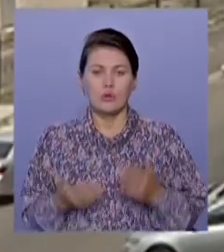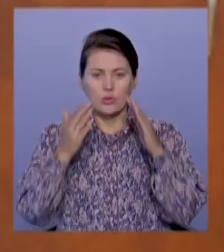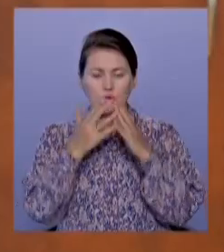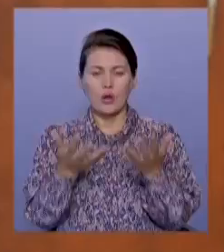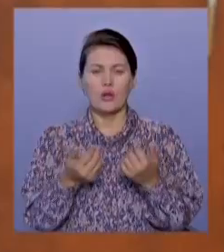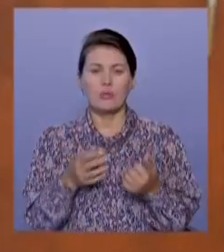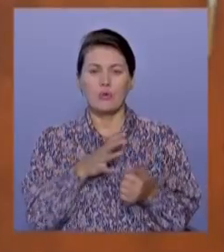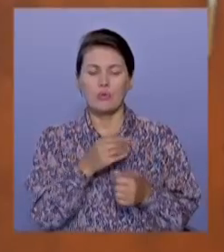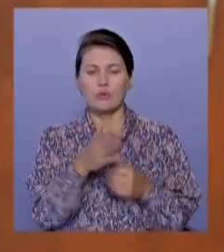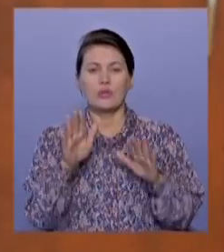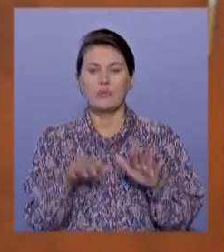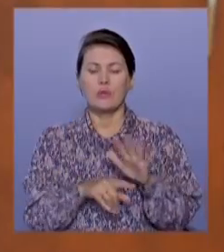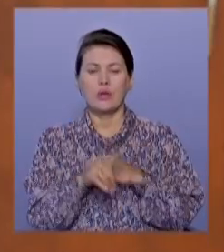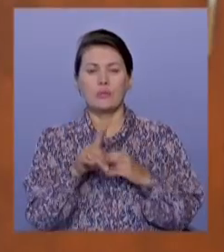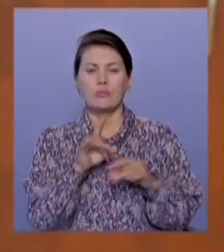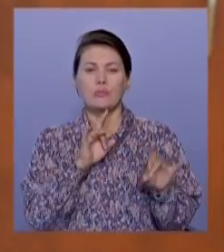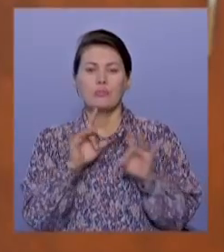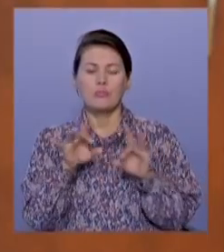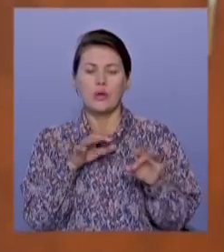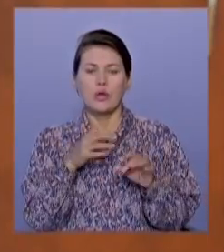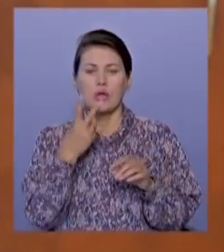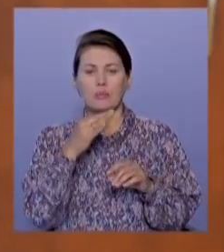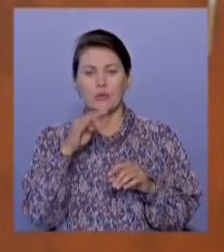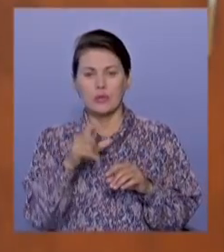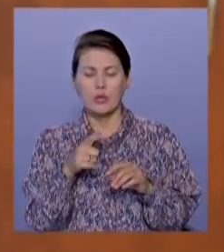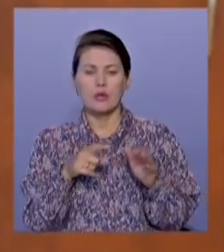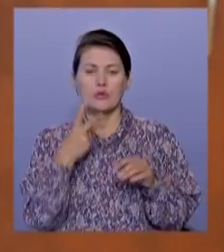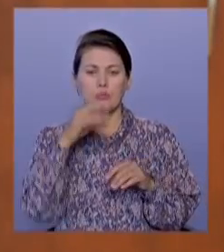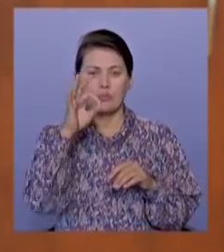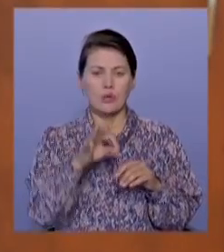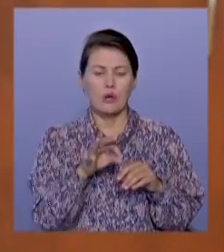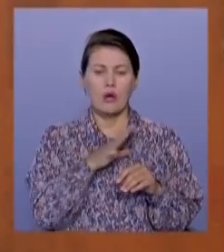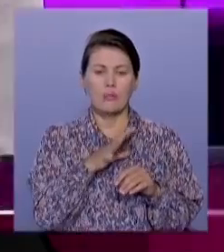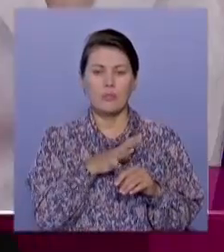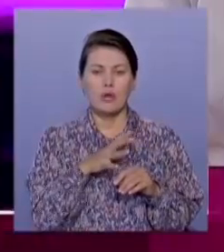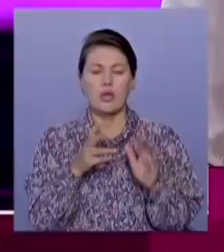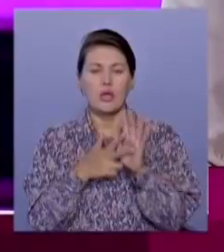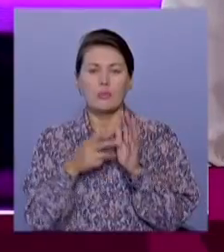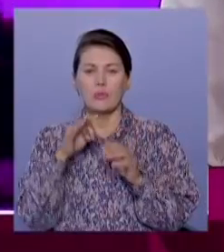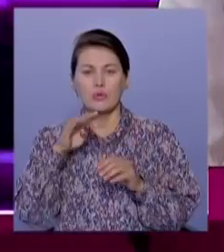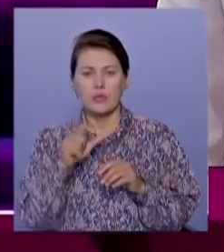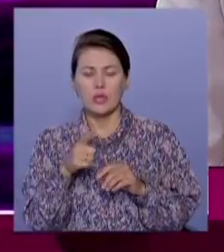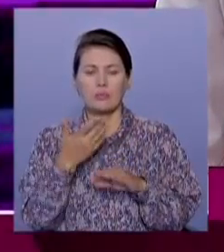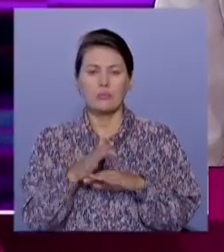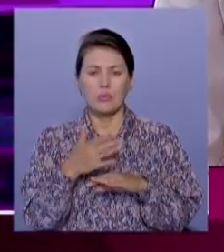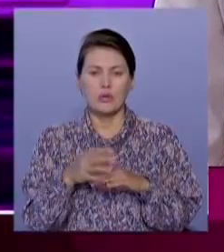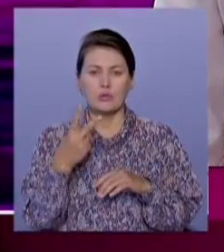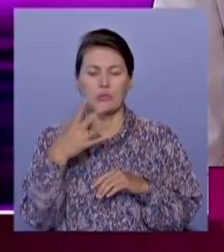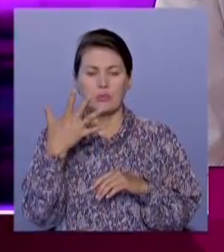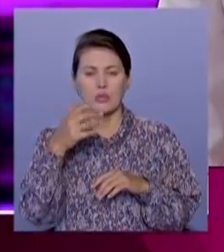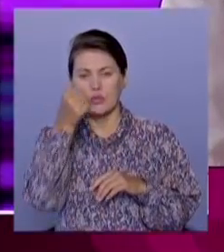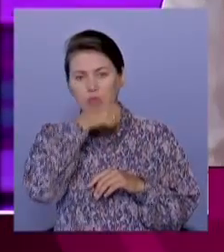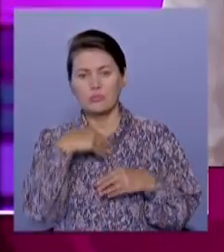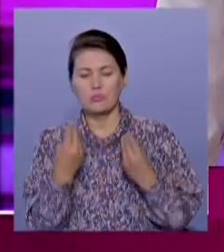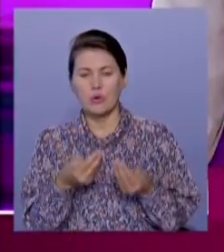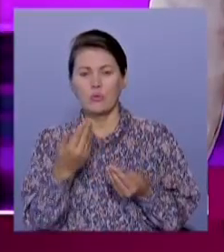болса, ол жердегі алғашқы жарнасы 2 миллион теңге болады, 20%. 8 миллион теңге несиені 25 жылға беретін